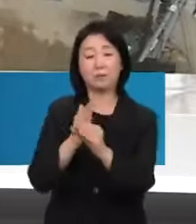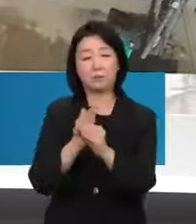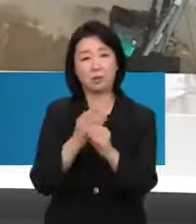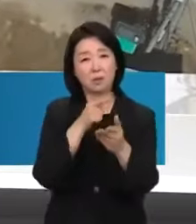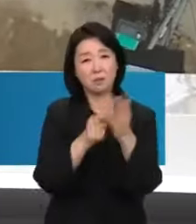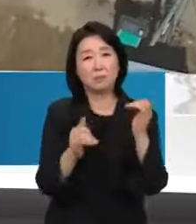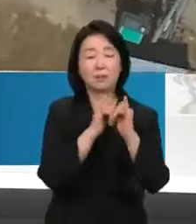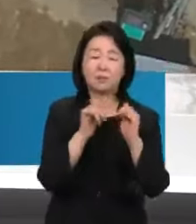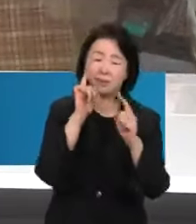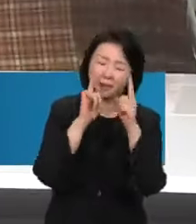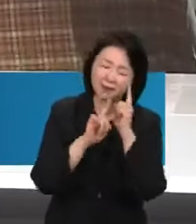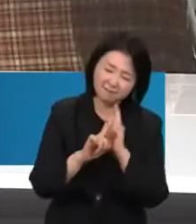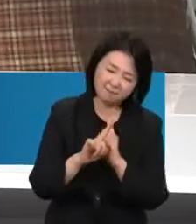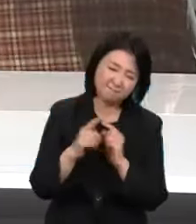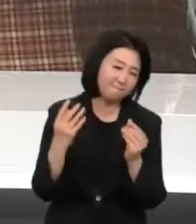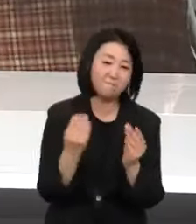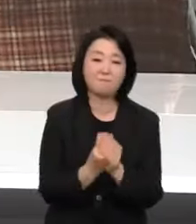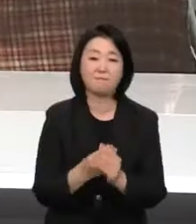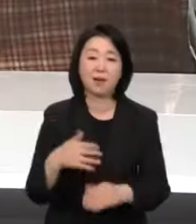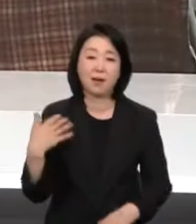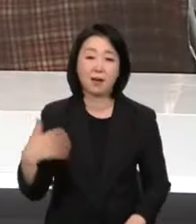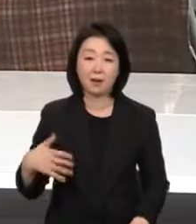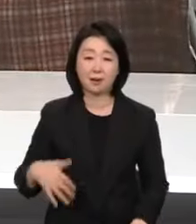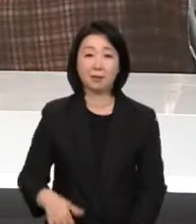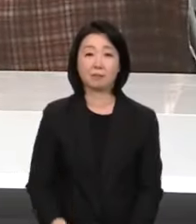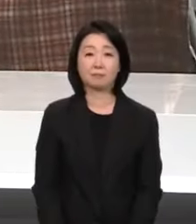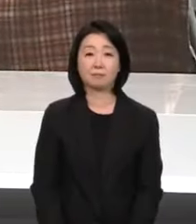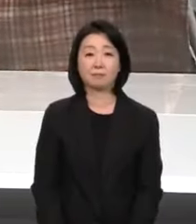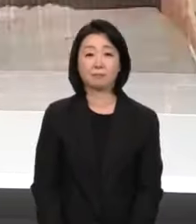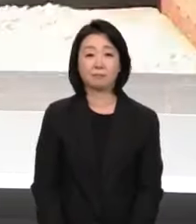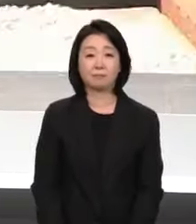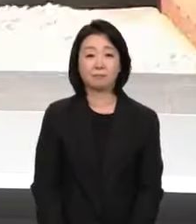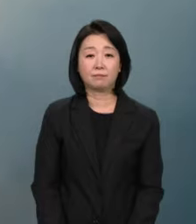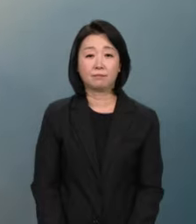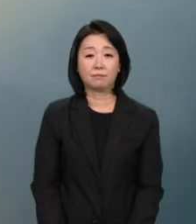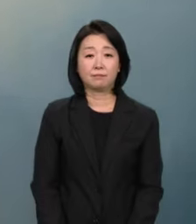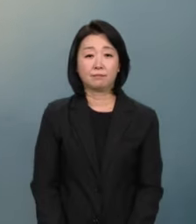피해민들 상처는 아물지 않았습니다. 조승현 기자가 다녀왔습니다.